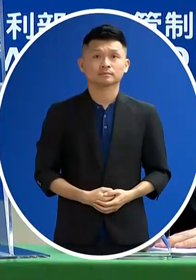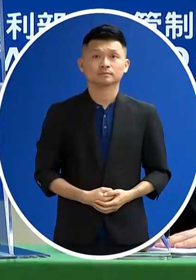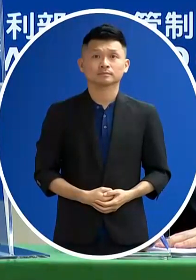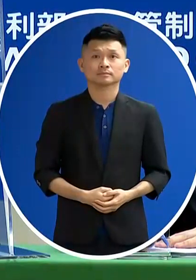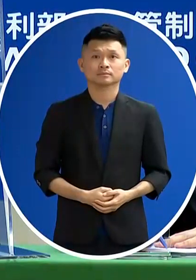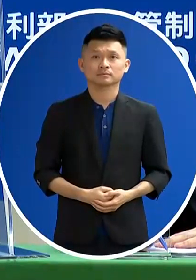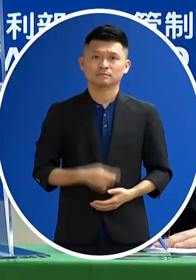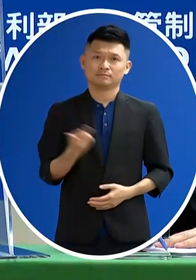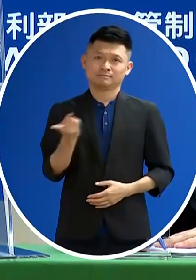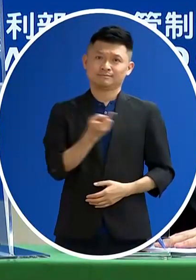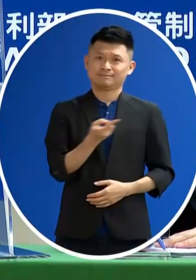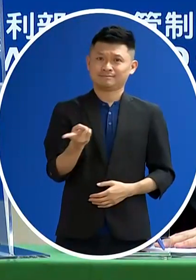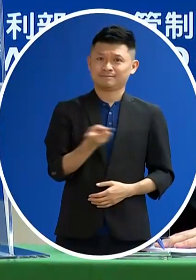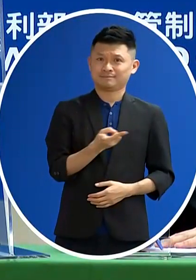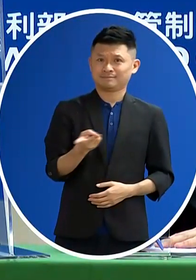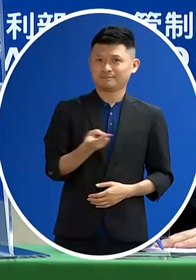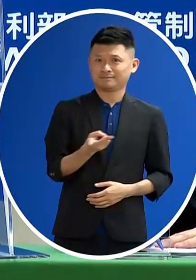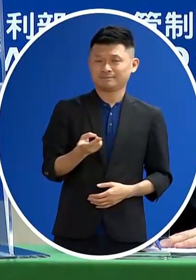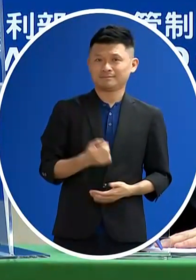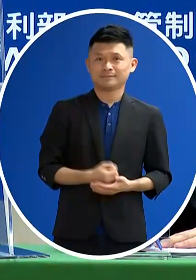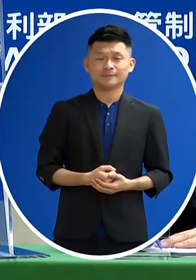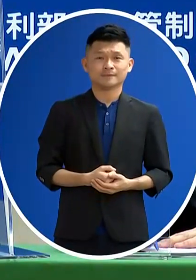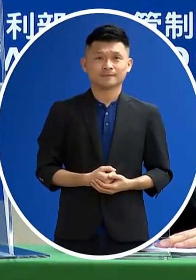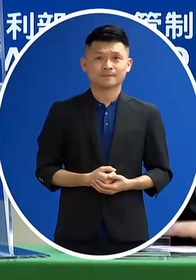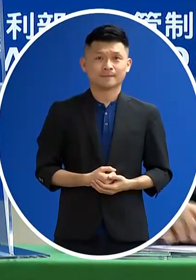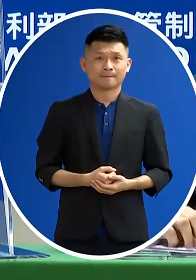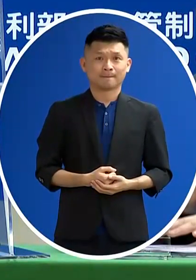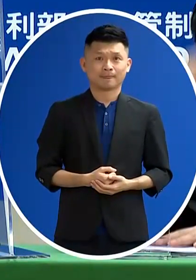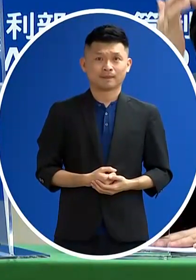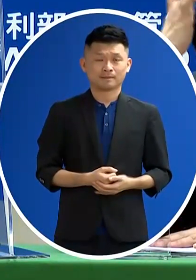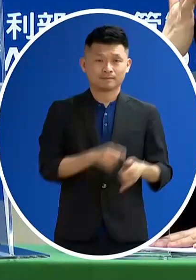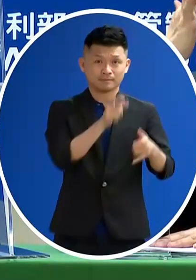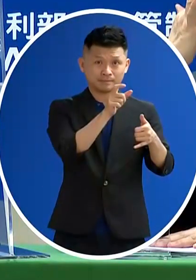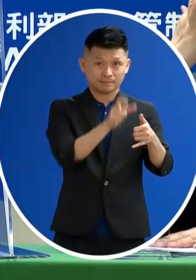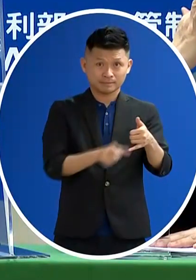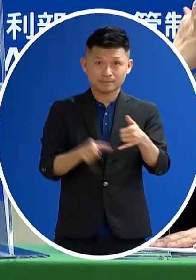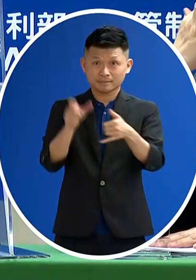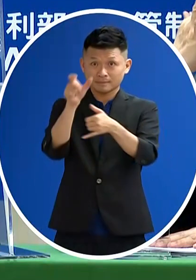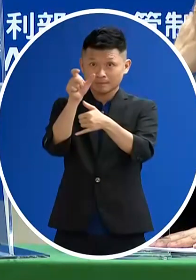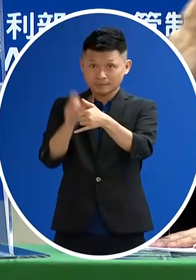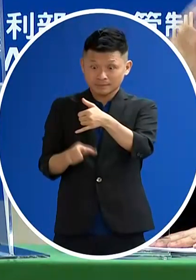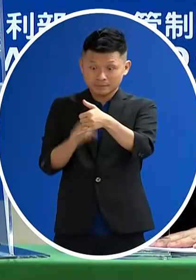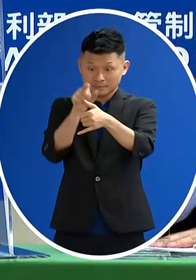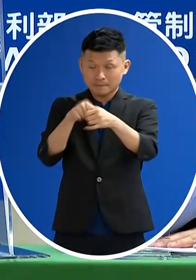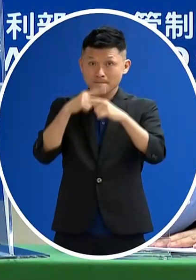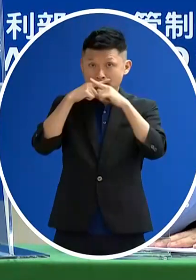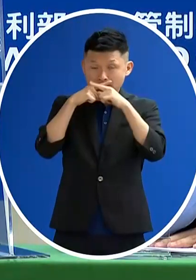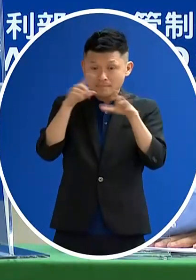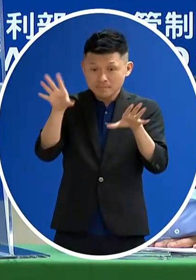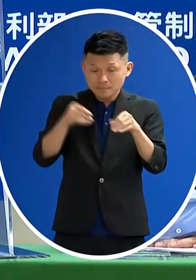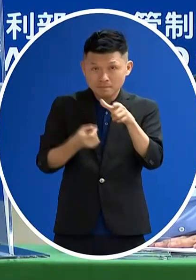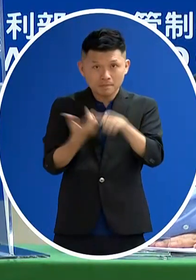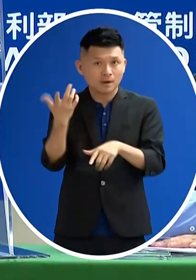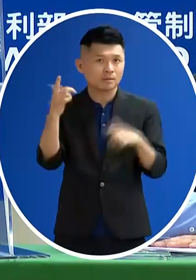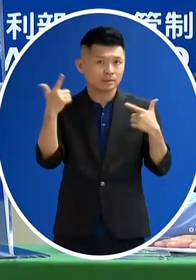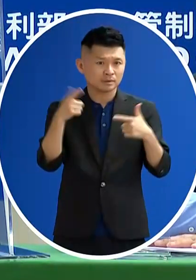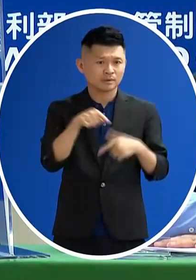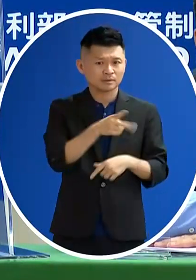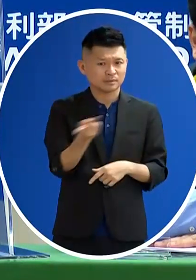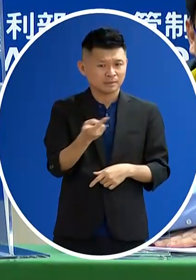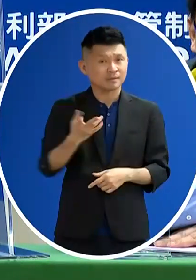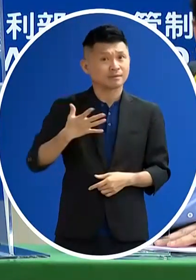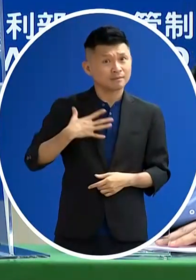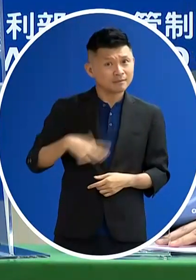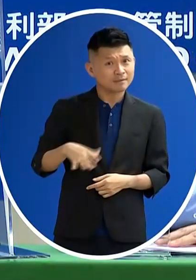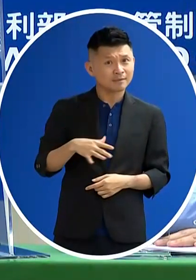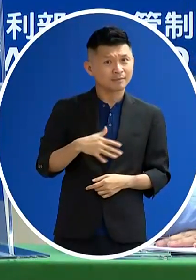对，这算不算是哈这个个案的资讯哈？那不过他们会知道，我也觉得